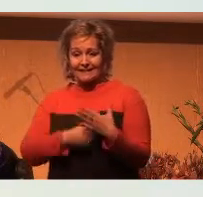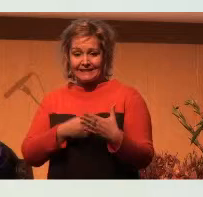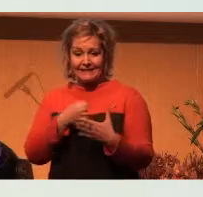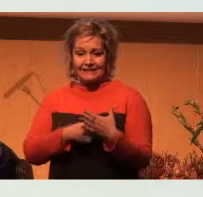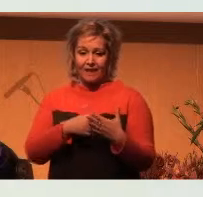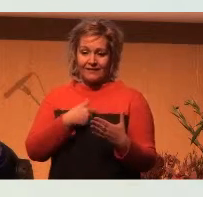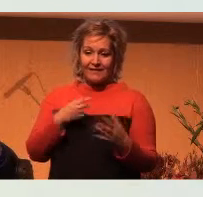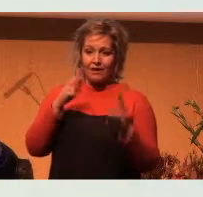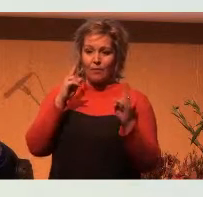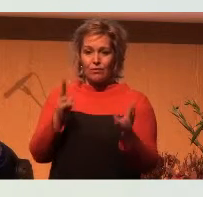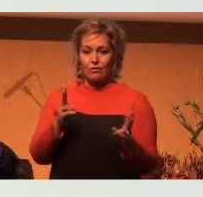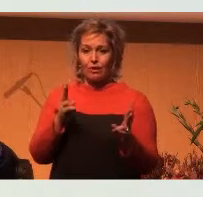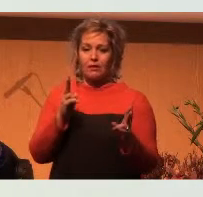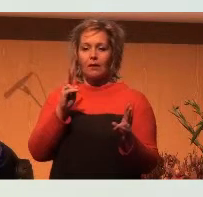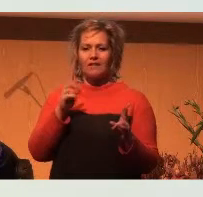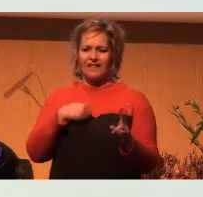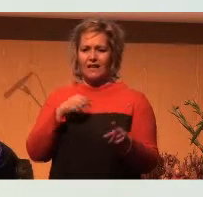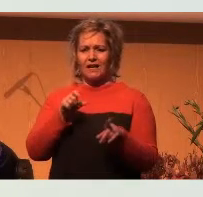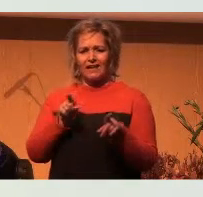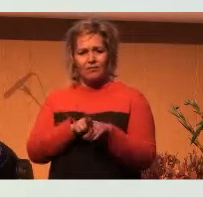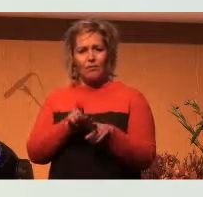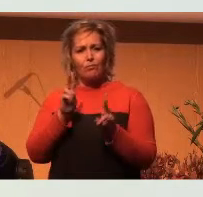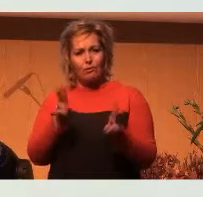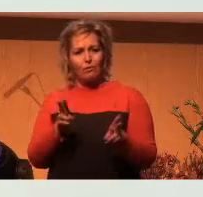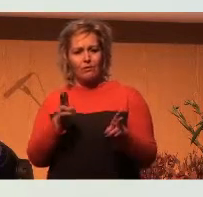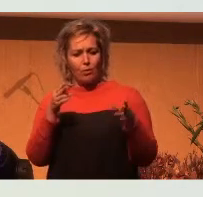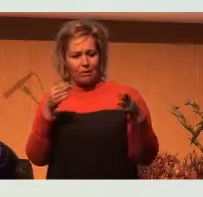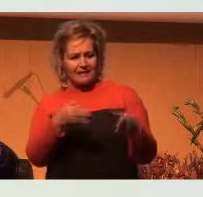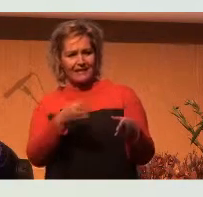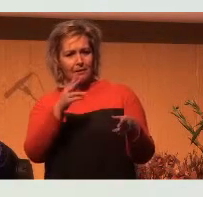ta brukerens perspektiv i alt det vi gjør?